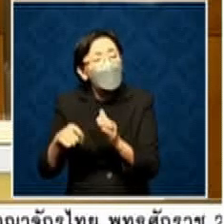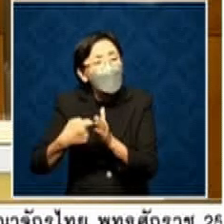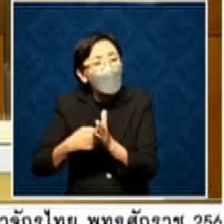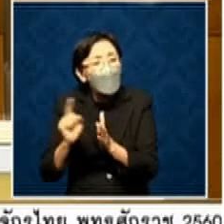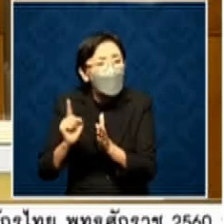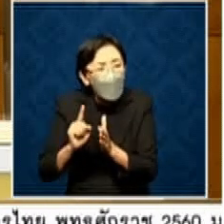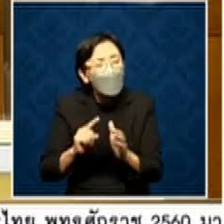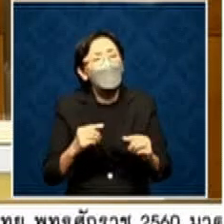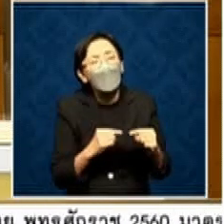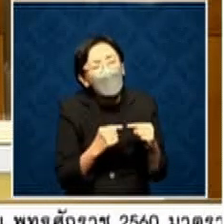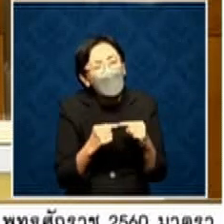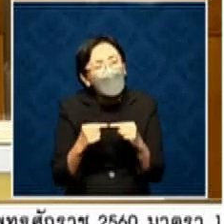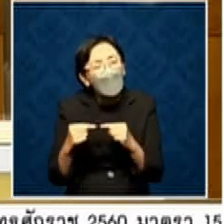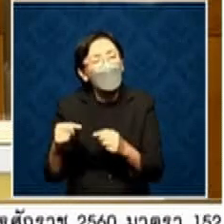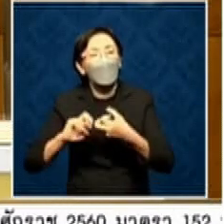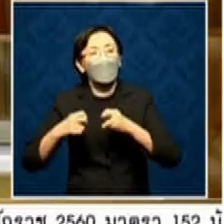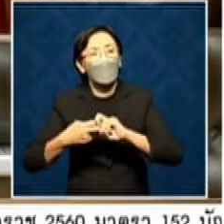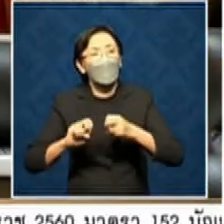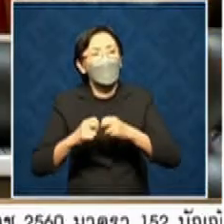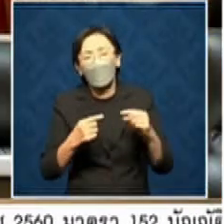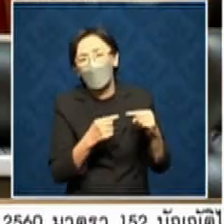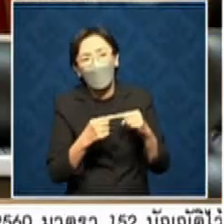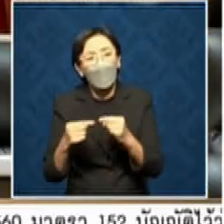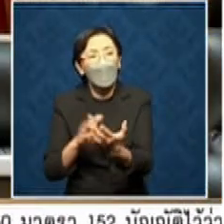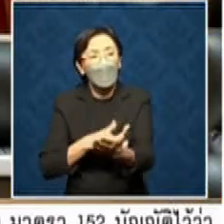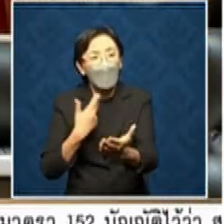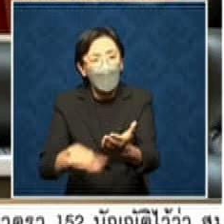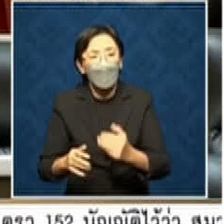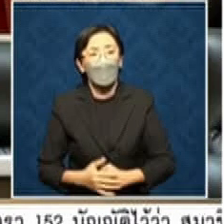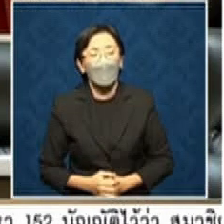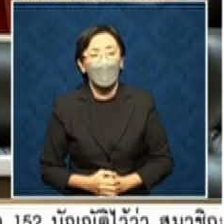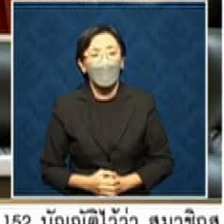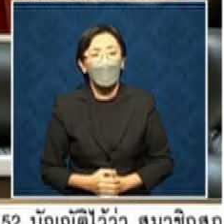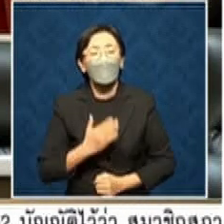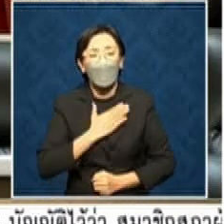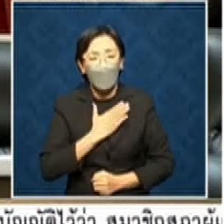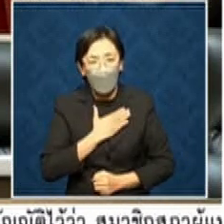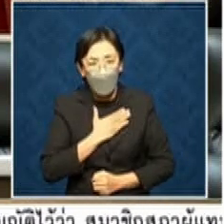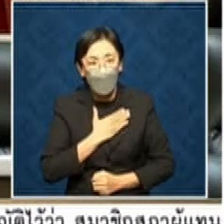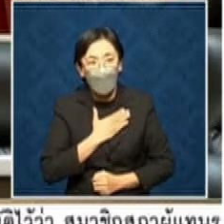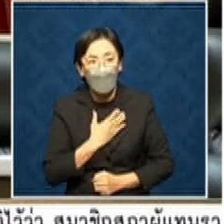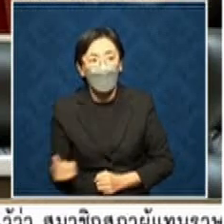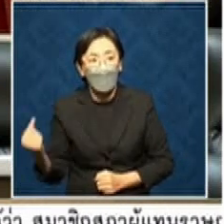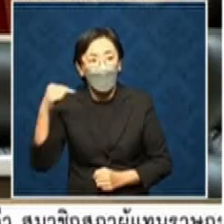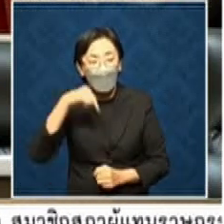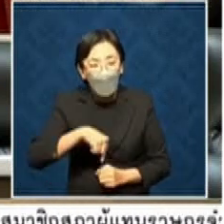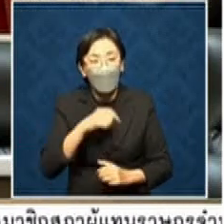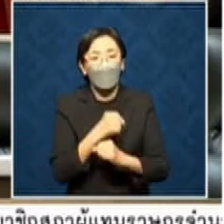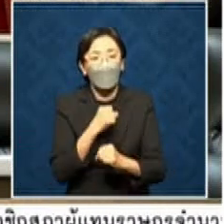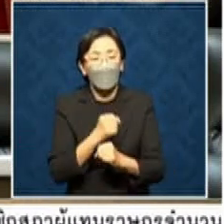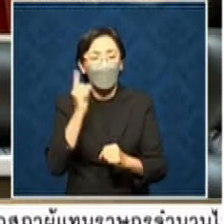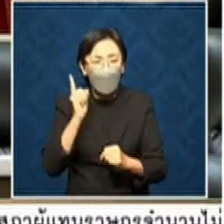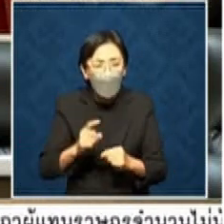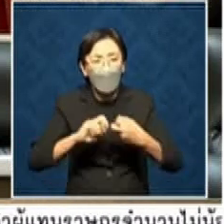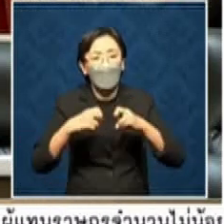ไม่รู ้ ผมเชื่อว่าเงินที่ได้มานะเอาแปลวดินมาถมหลุม 3-4 หลุมที่เขาขุดไปนั้นยังไม่คุ้มเล